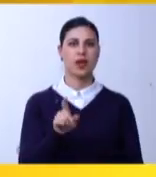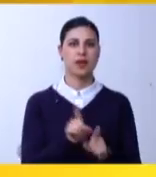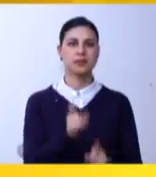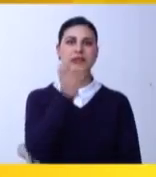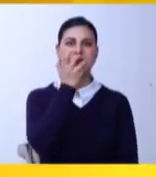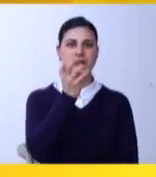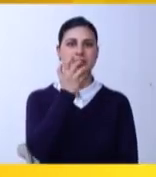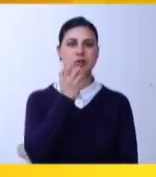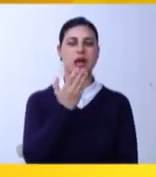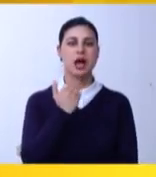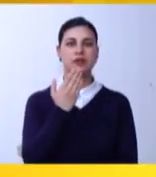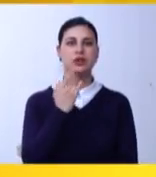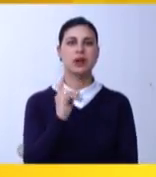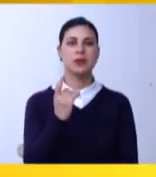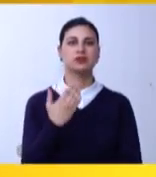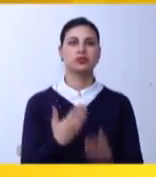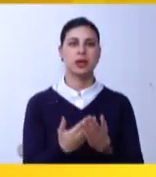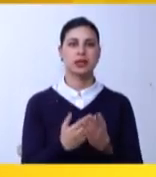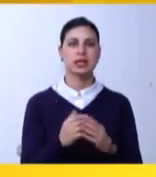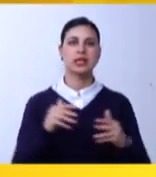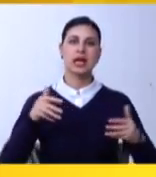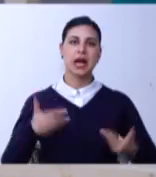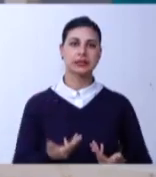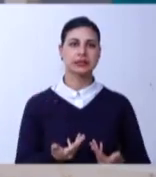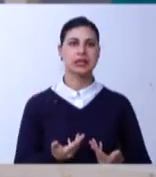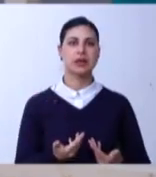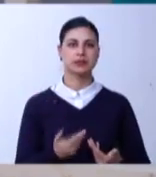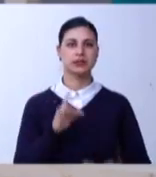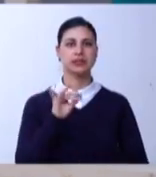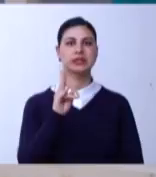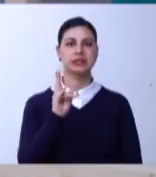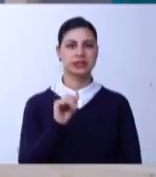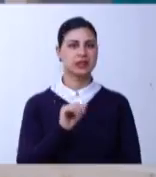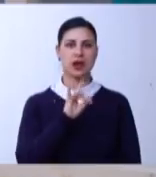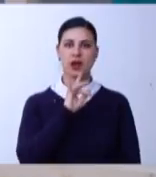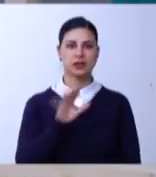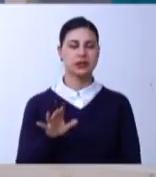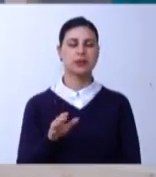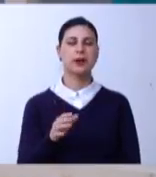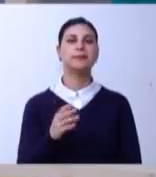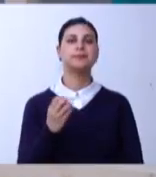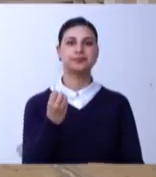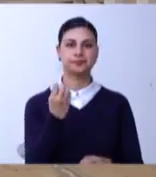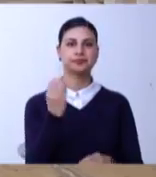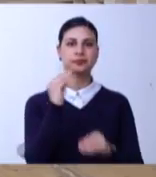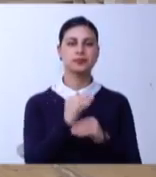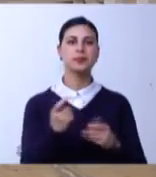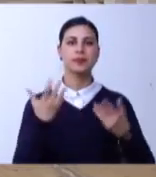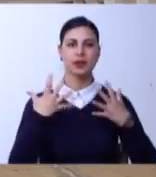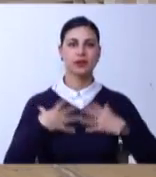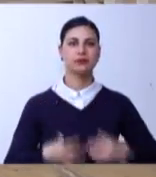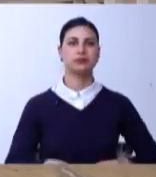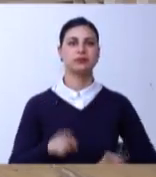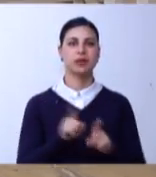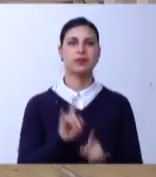უფრო ადვილია კვად ბავშვის გაციების ან გადაციების რისკების თავიდან ნაცილება. გარდა ამისა, სამოსი გვაძლევს